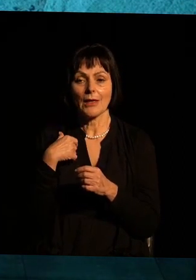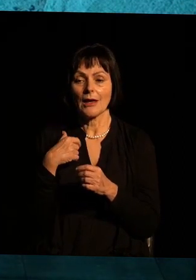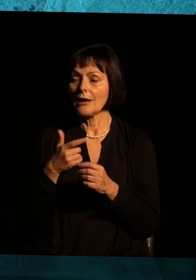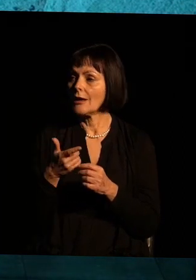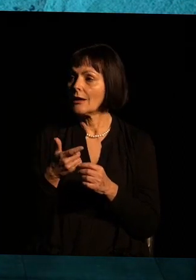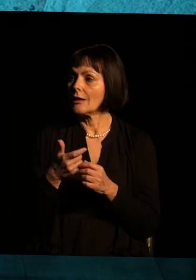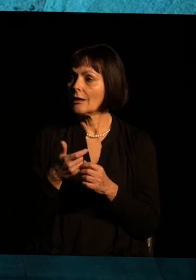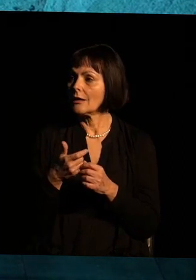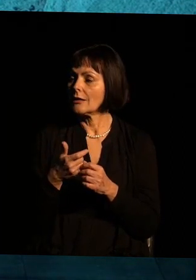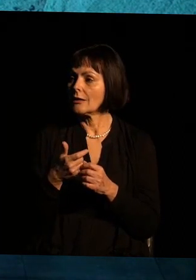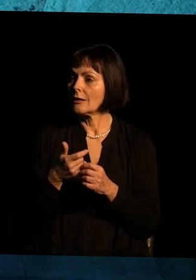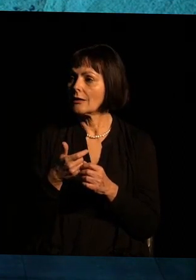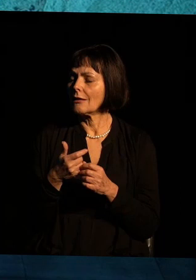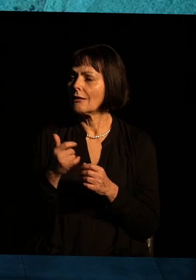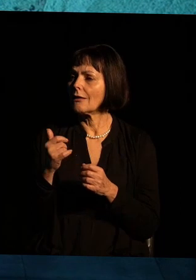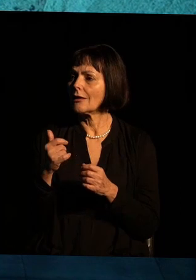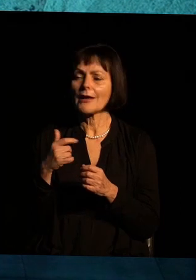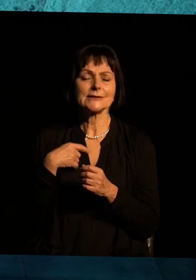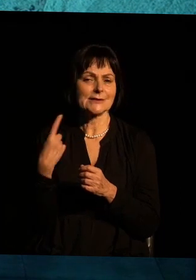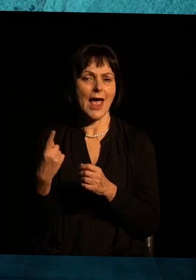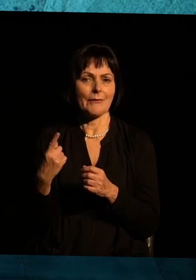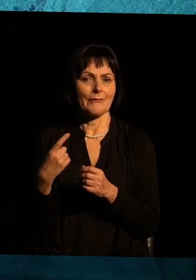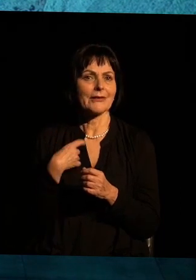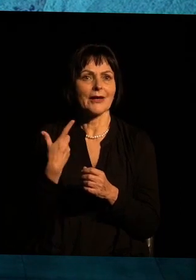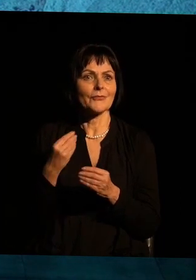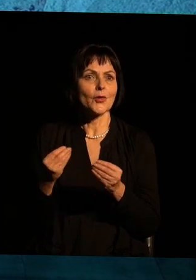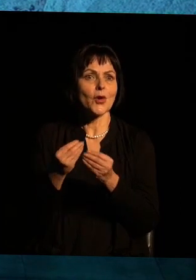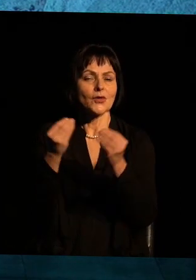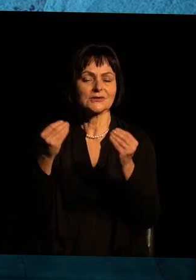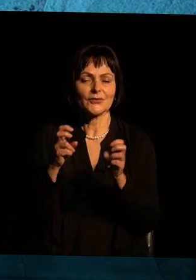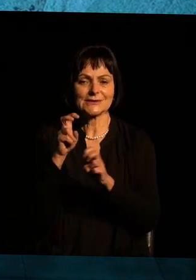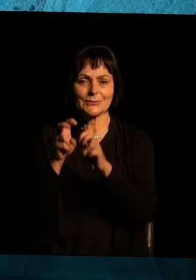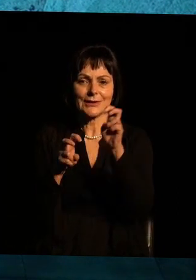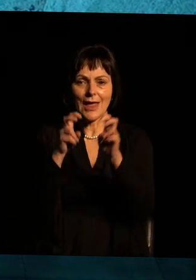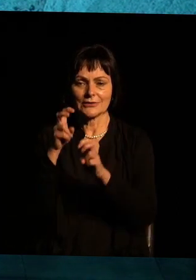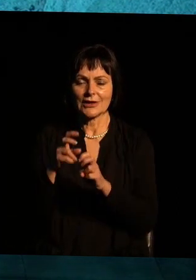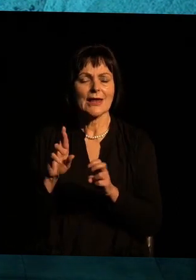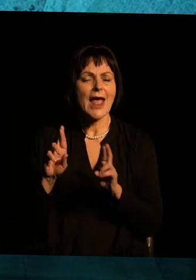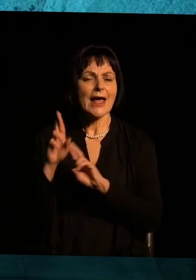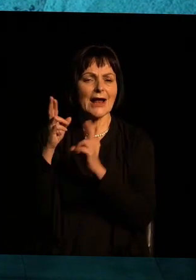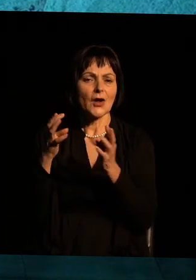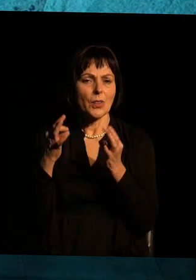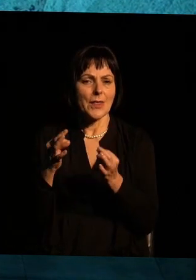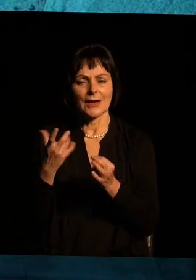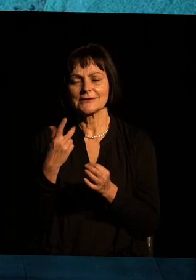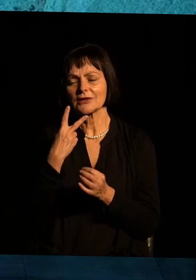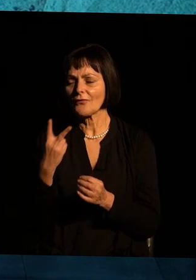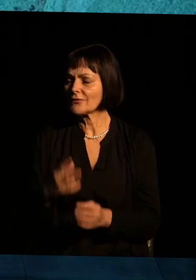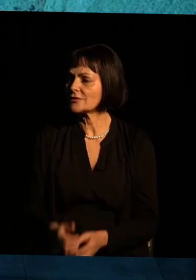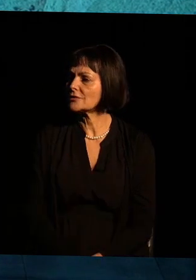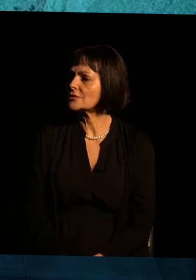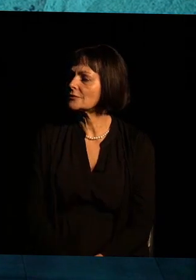solo, jak ty postrzegasz ten niezwykły rozwój wspinaczki skalnej i te rekordy obecnych mistrzów